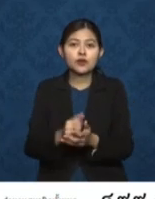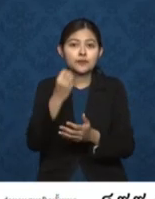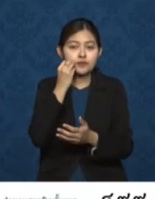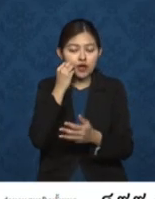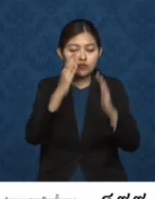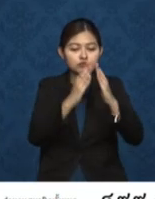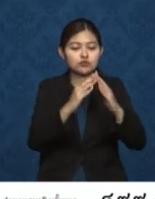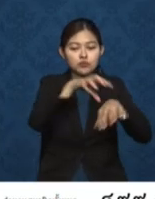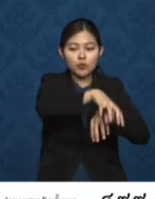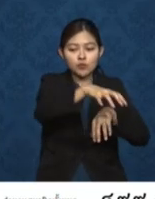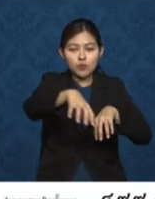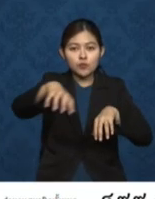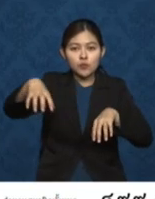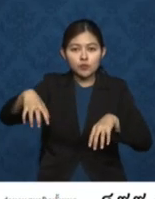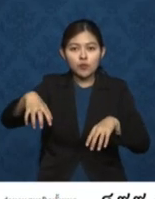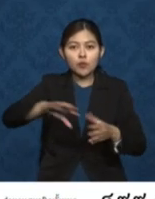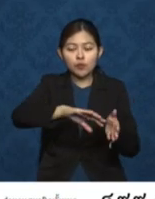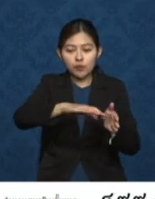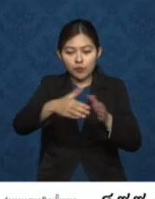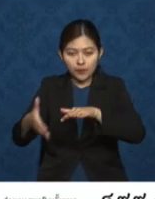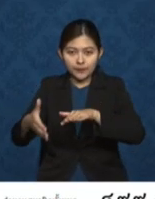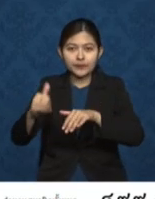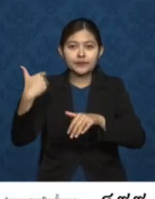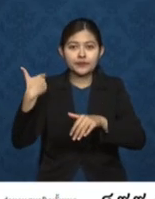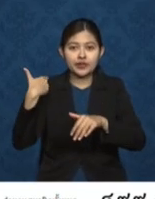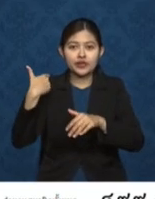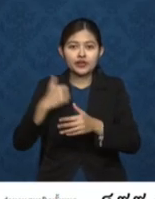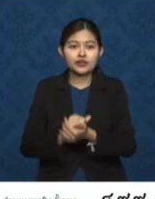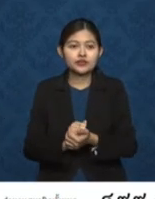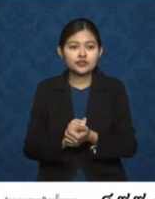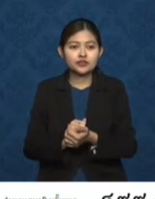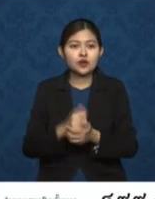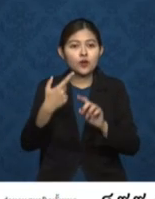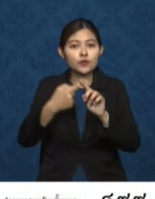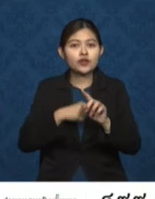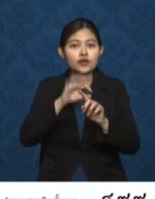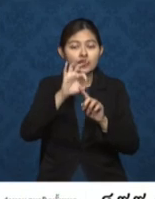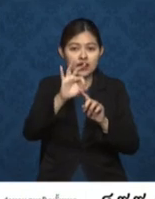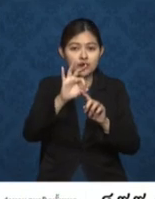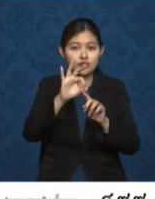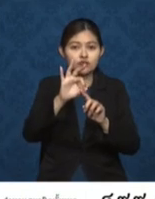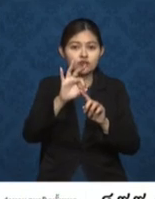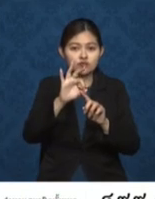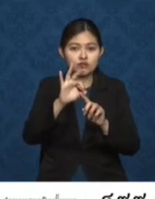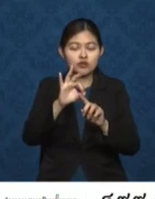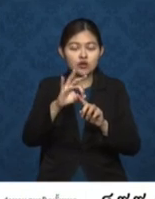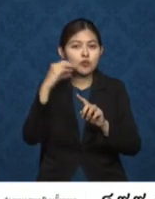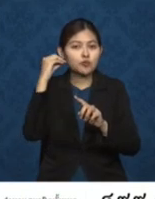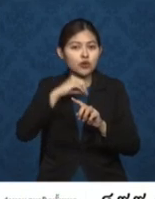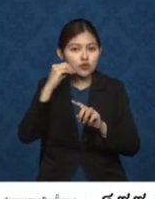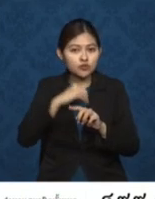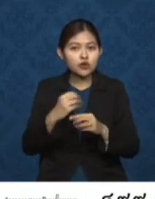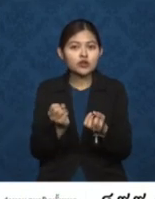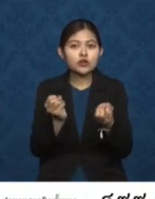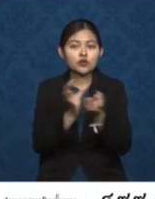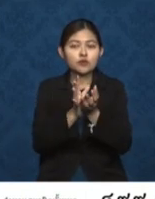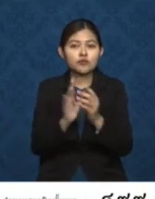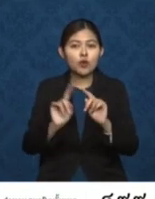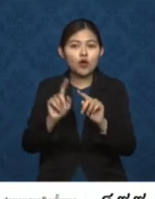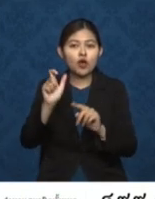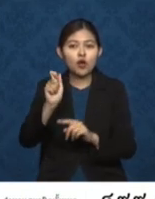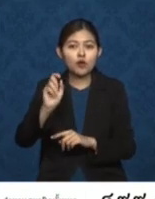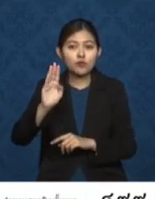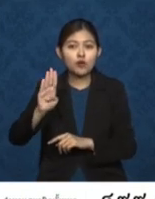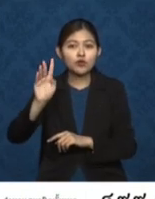หลังเนี่ยได้สุดพังลงไปเนี่ยในบริเวณน้ำหลากช่วงเดือนกันยายนแต่อบต.กบิน